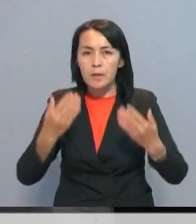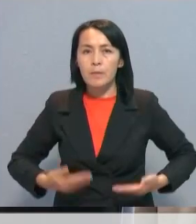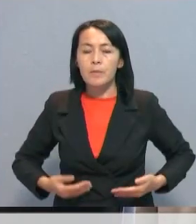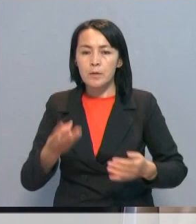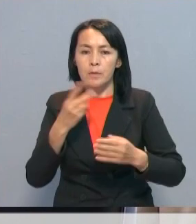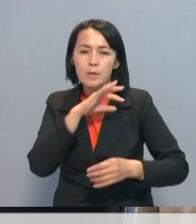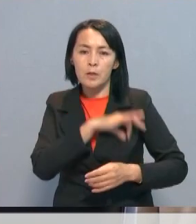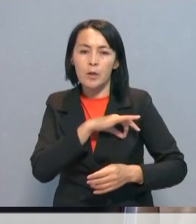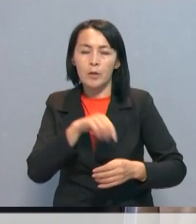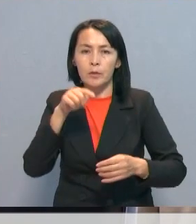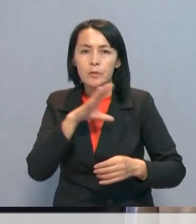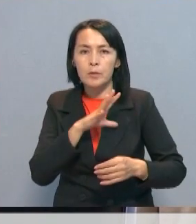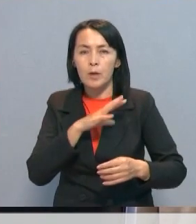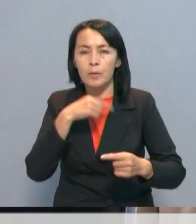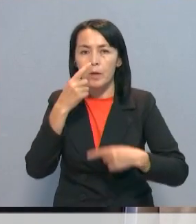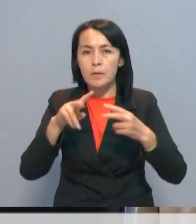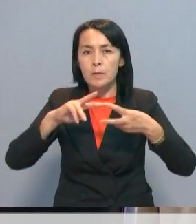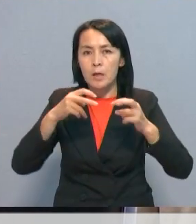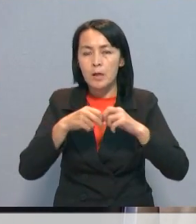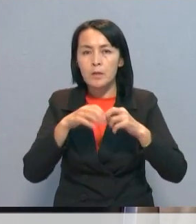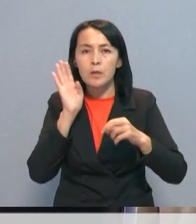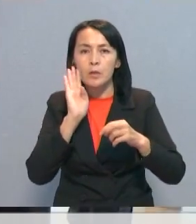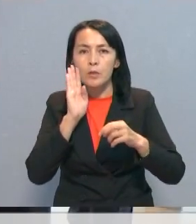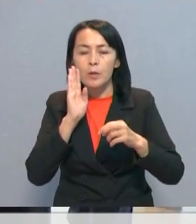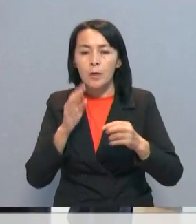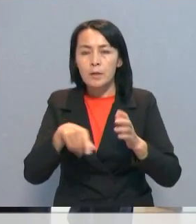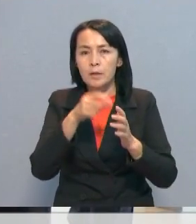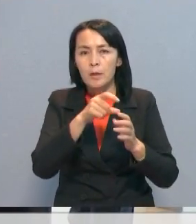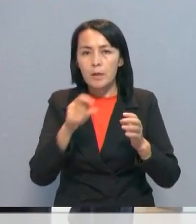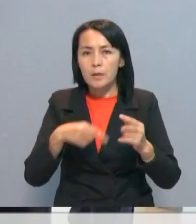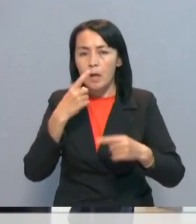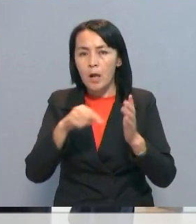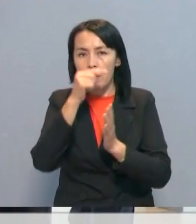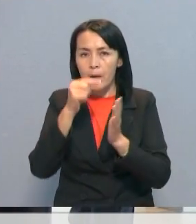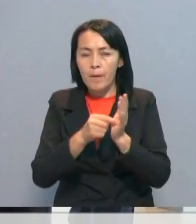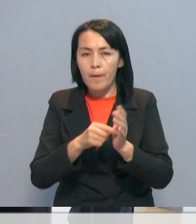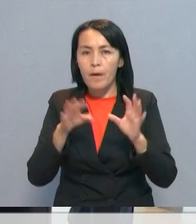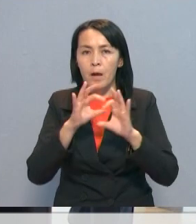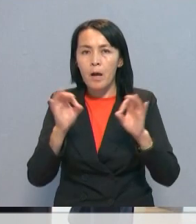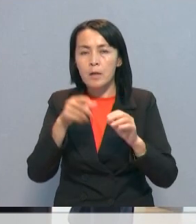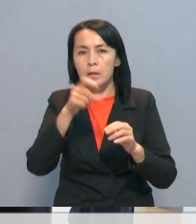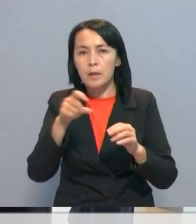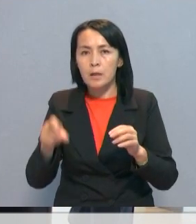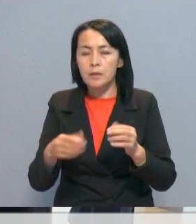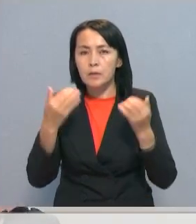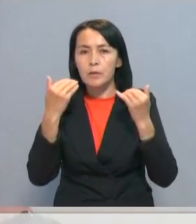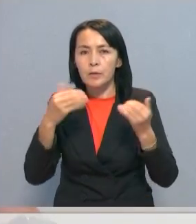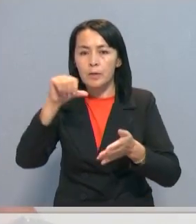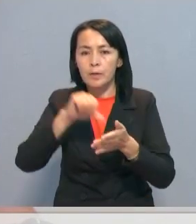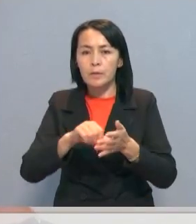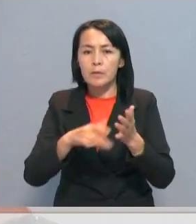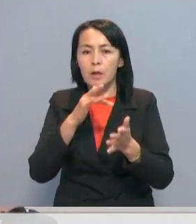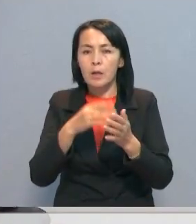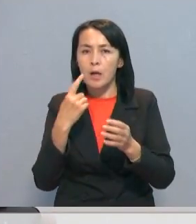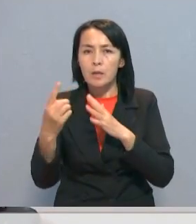бюджета и доходов. Также были затронуты проблемы с поливной водой. Депутаты высказались по вопросам, озвученным населением в ходе посещения городов